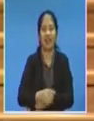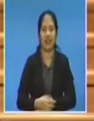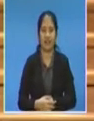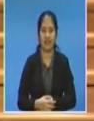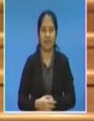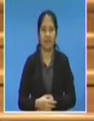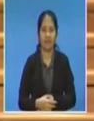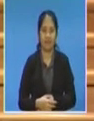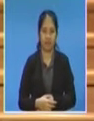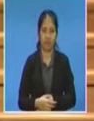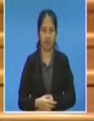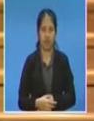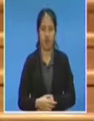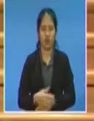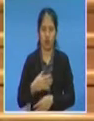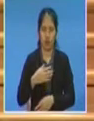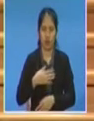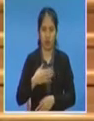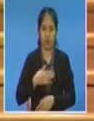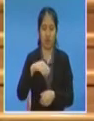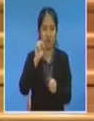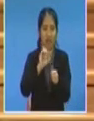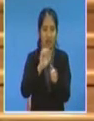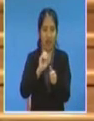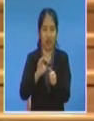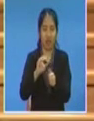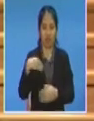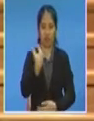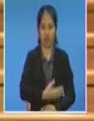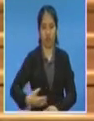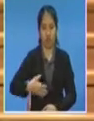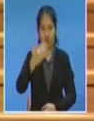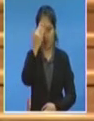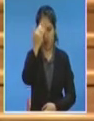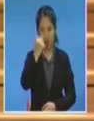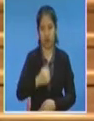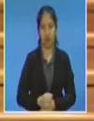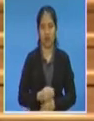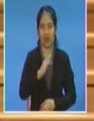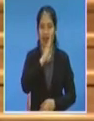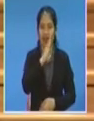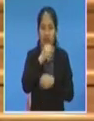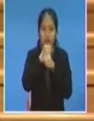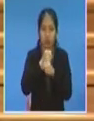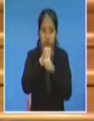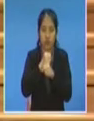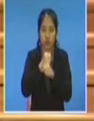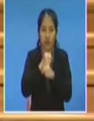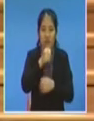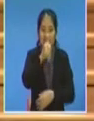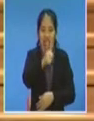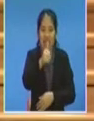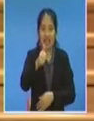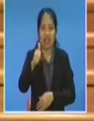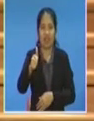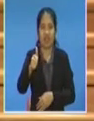ที่ผมเน้นเรื่องสุขภาพเพราะว่าถ้าสุขภาพดีสำหรับผู้สูงวัยแล้วต่อไปเราก็จะสร้างงาน